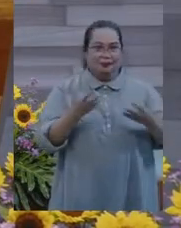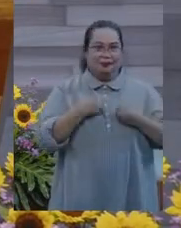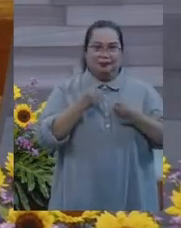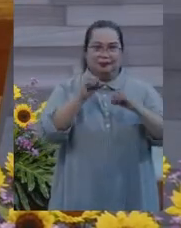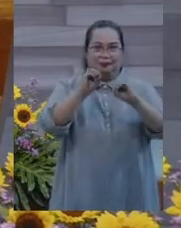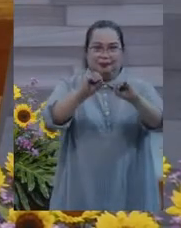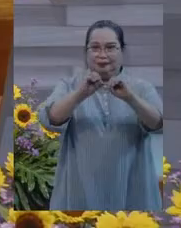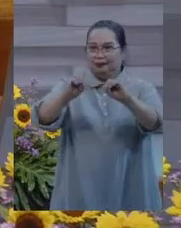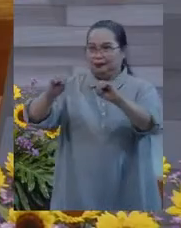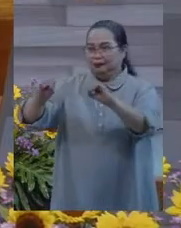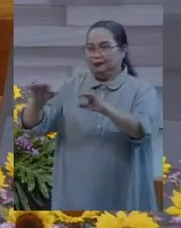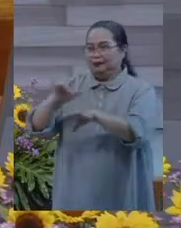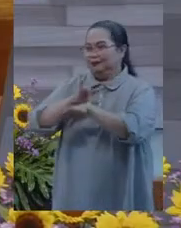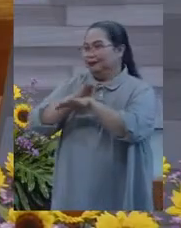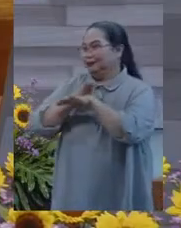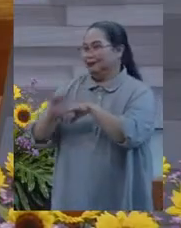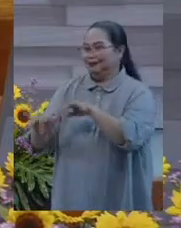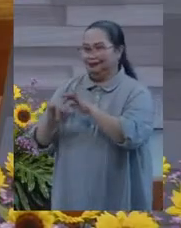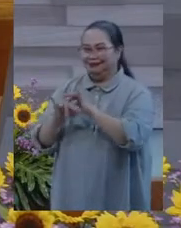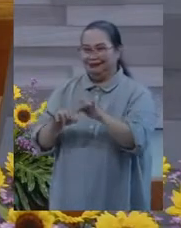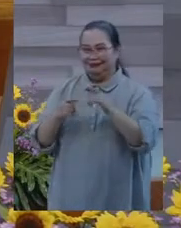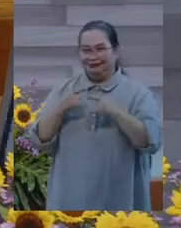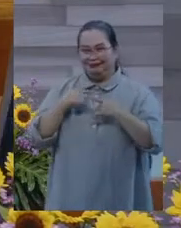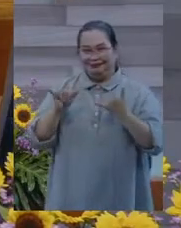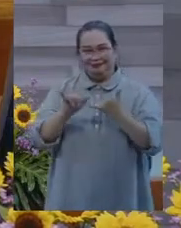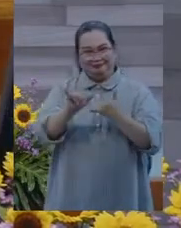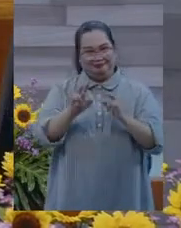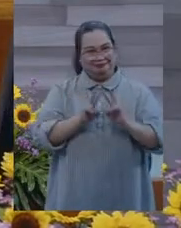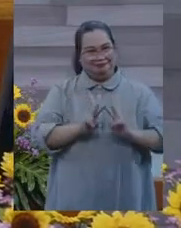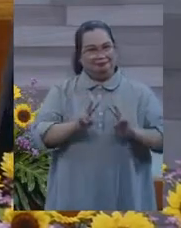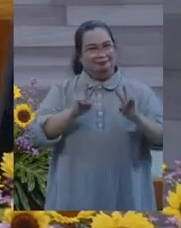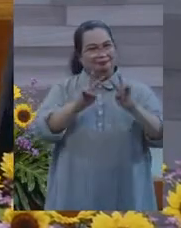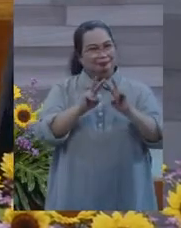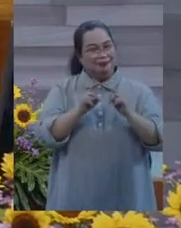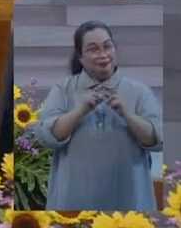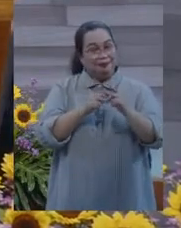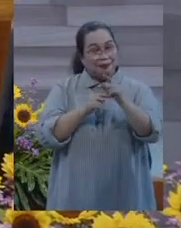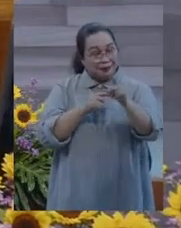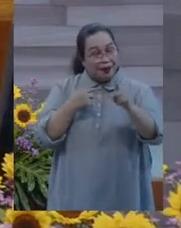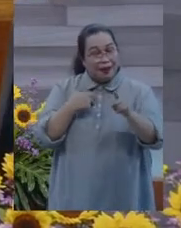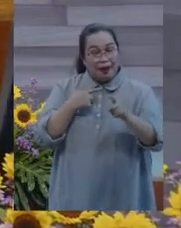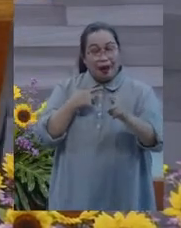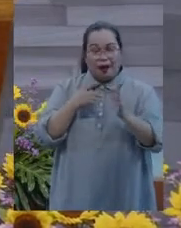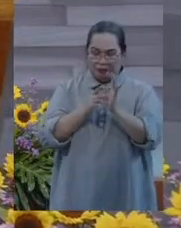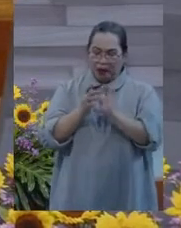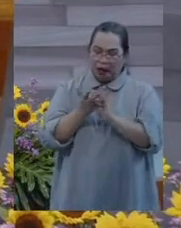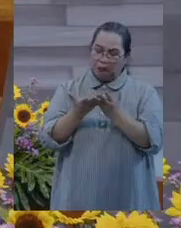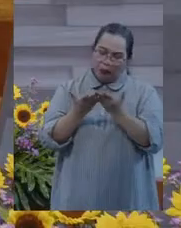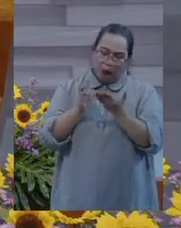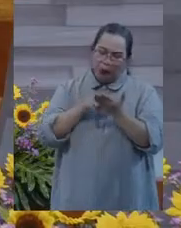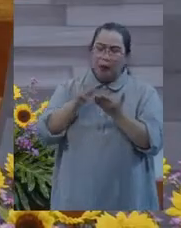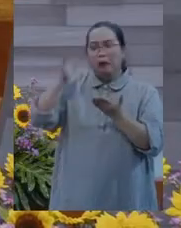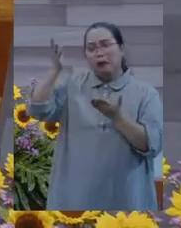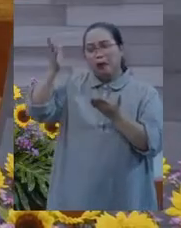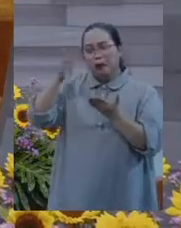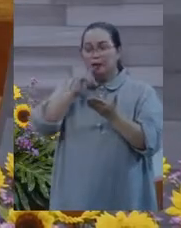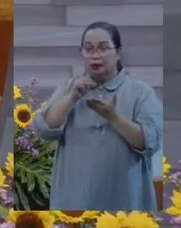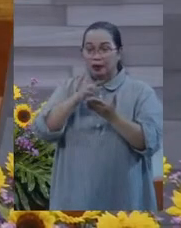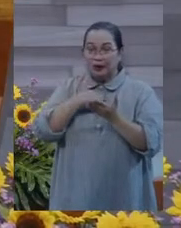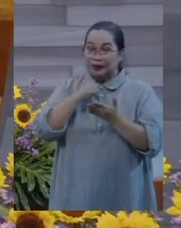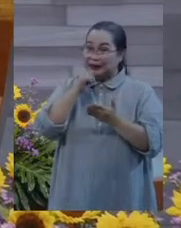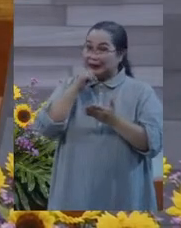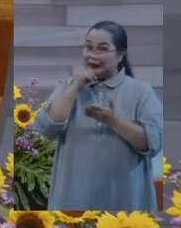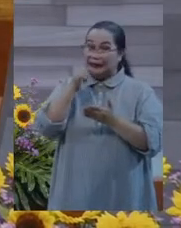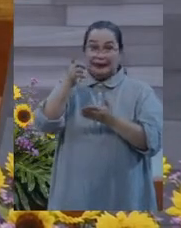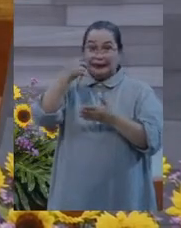refreshment sapagkat wala silang tinuturo na may eternal value. Nagko-quote sila ng scripture pero hindi nila